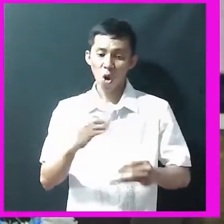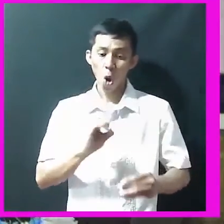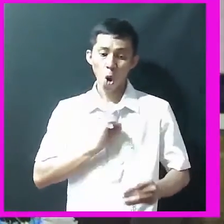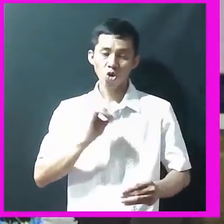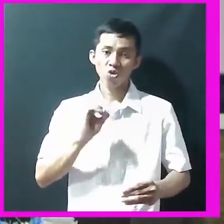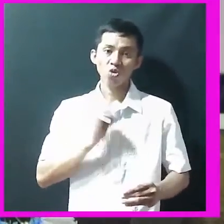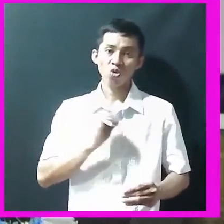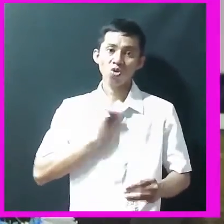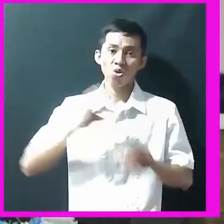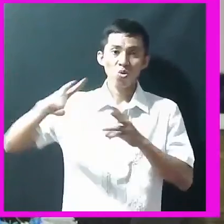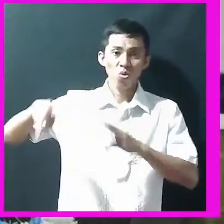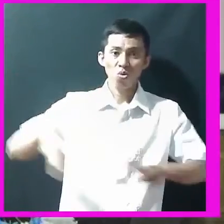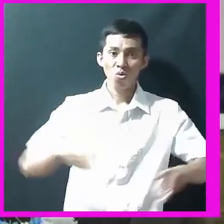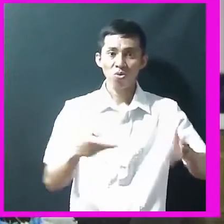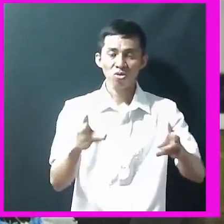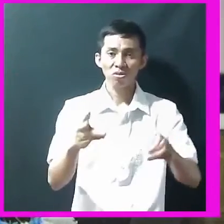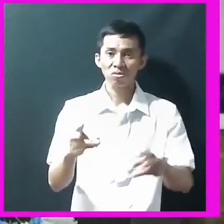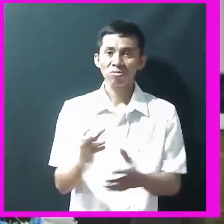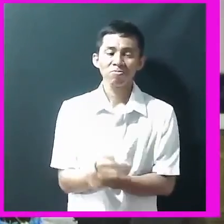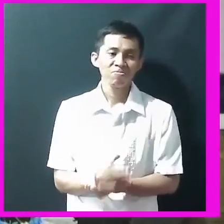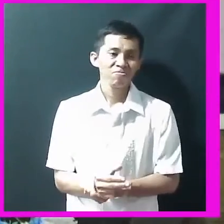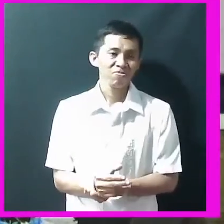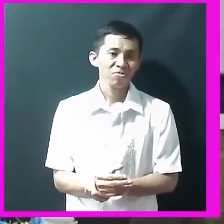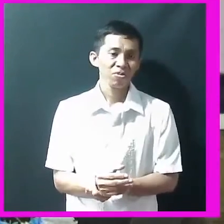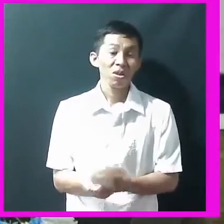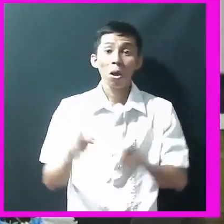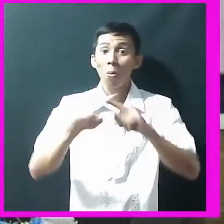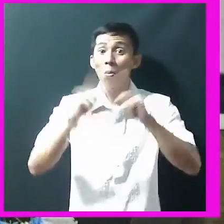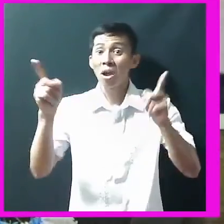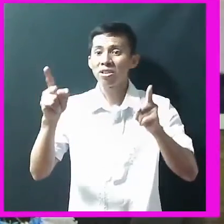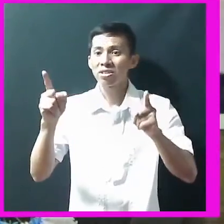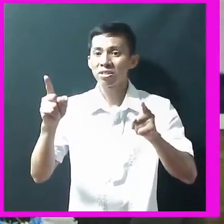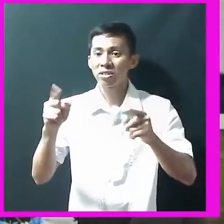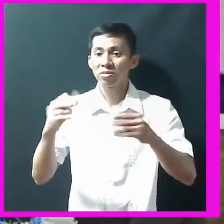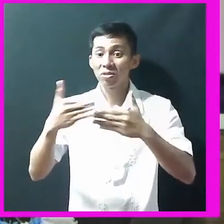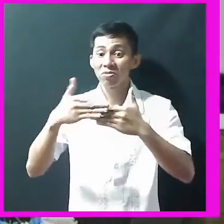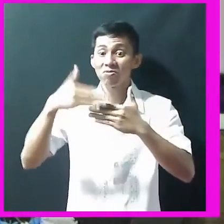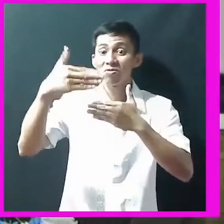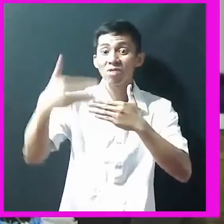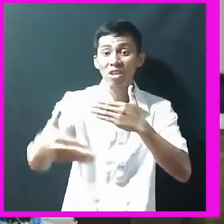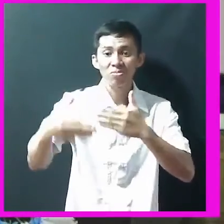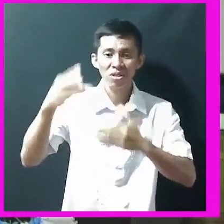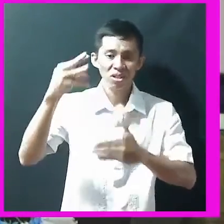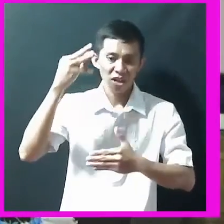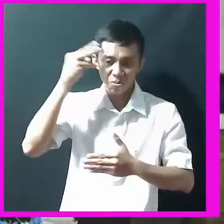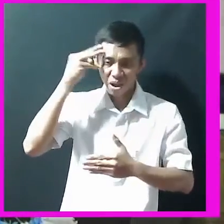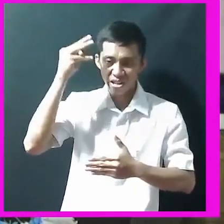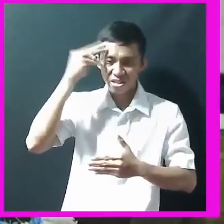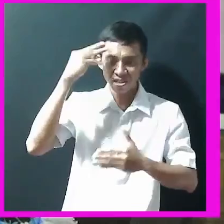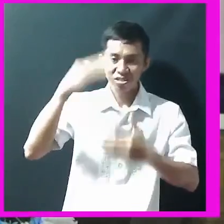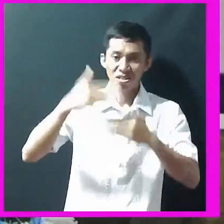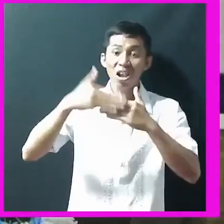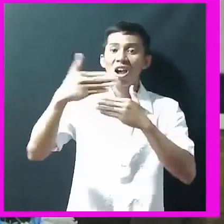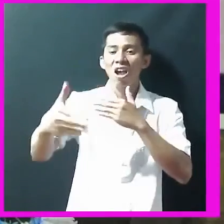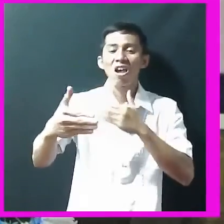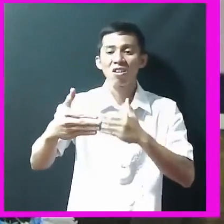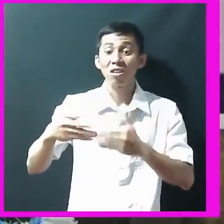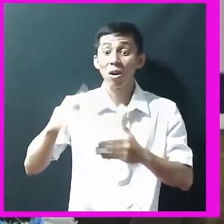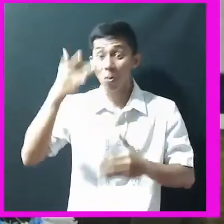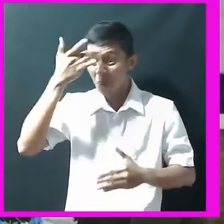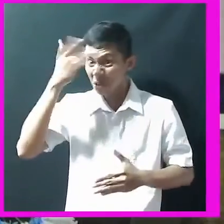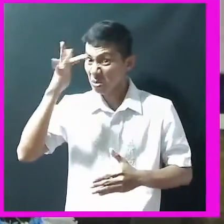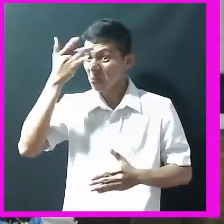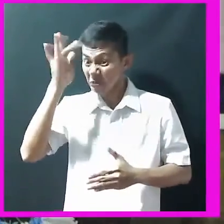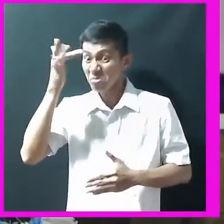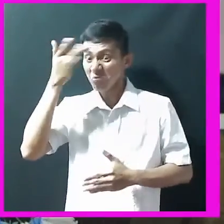Ana man. Meaning, dili tungod sa lack of evidence, but tungod sa ka-advance sa ilang una-una. Moingon sila nga, dili ko anong